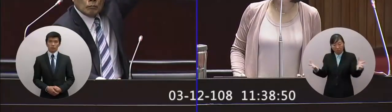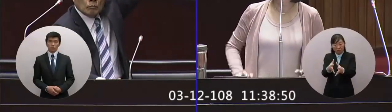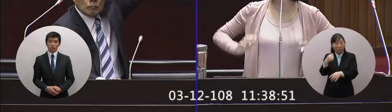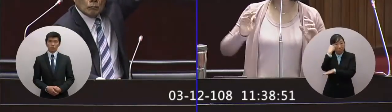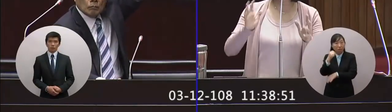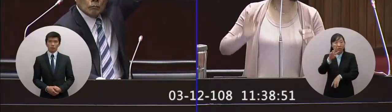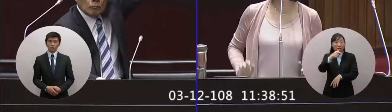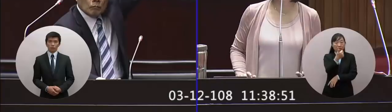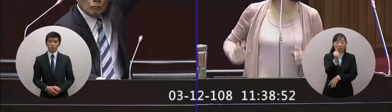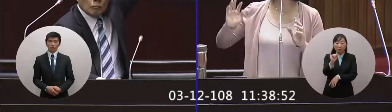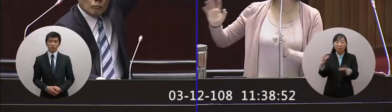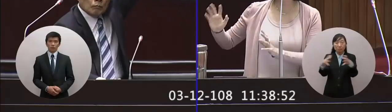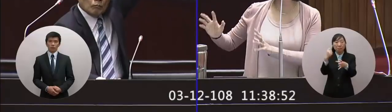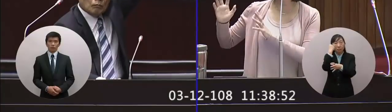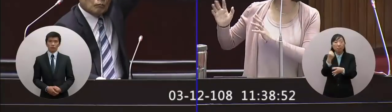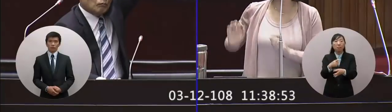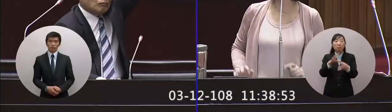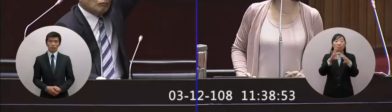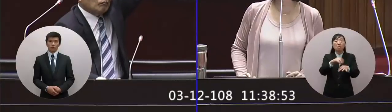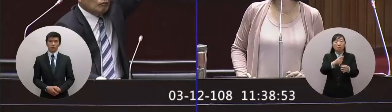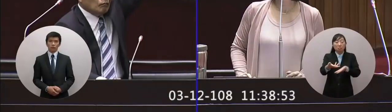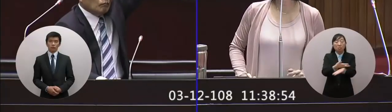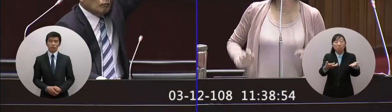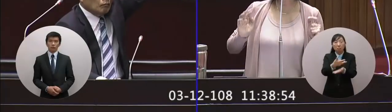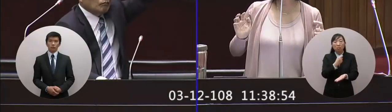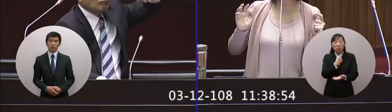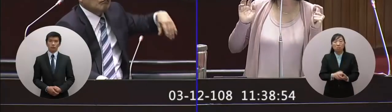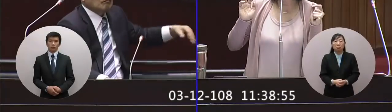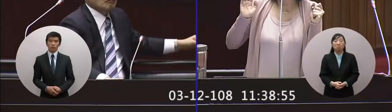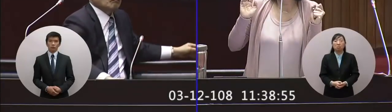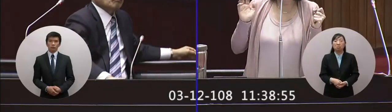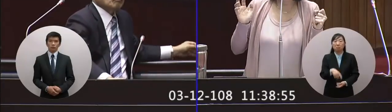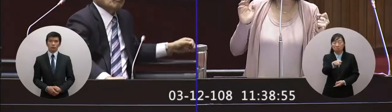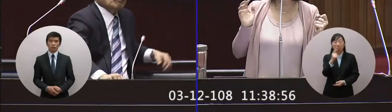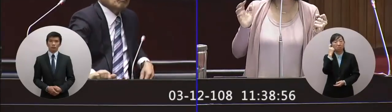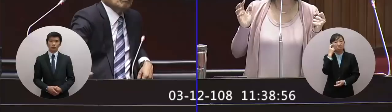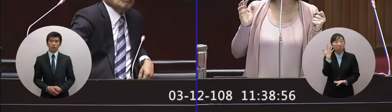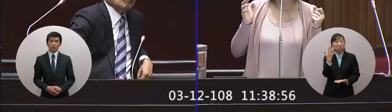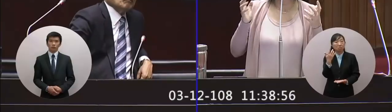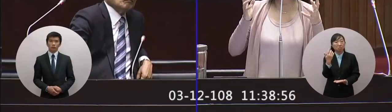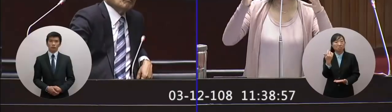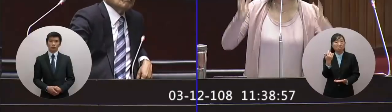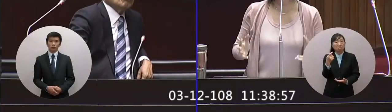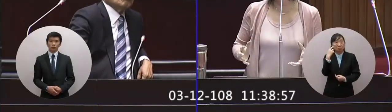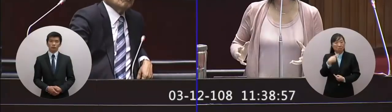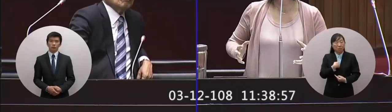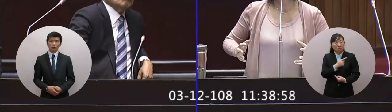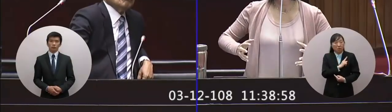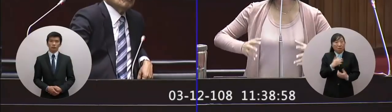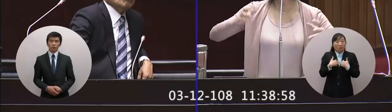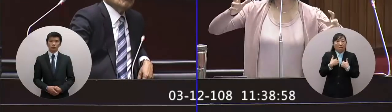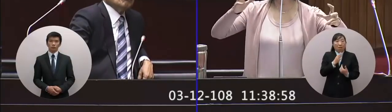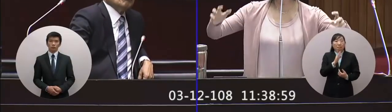因为他们要交流，而且跟国际学生交流。他们让我很感觉非常的激动的